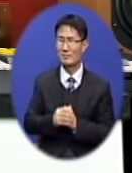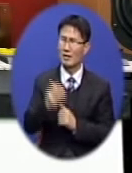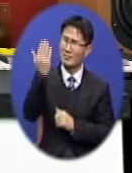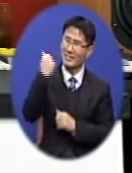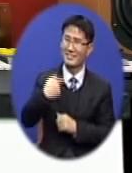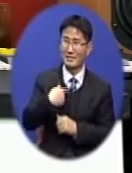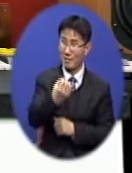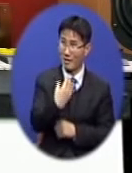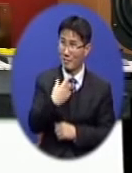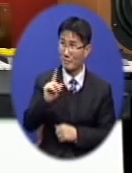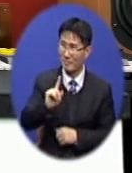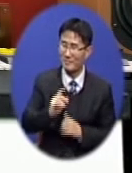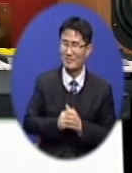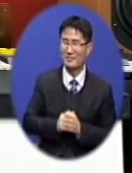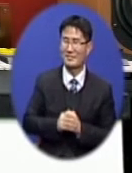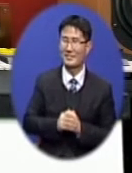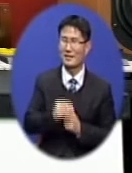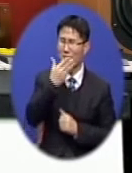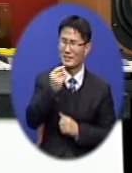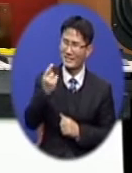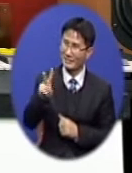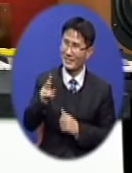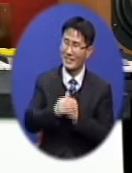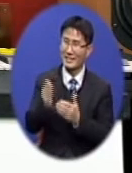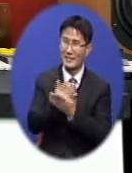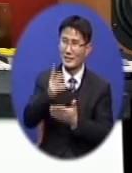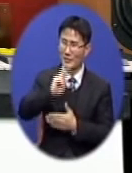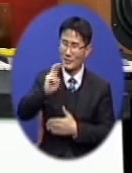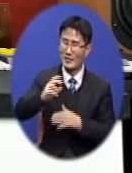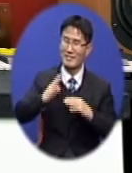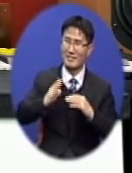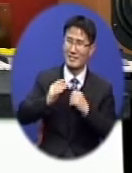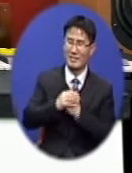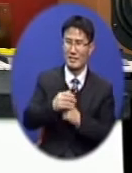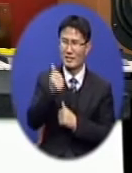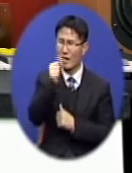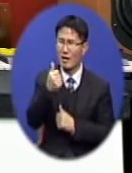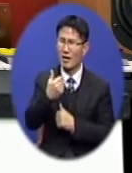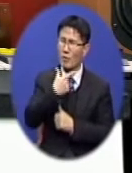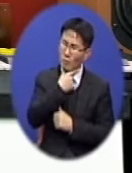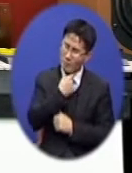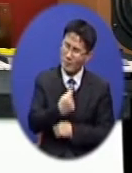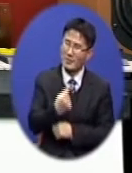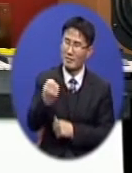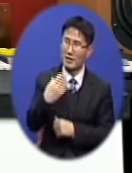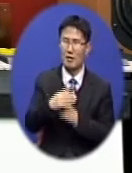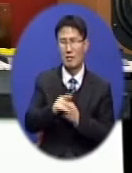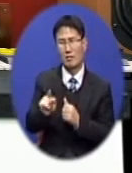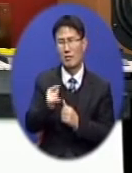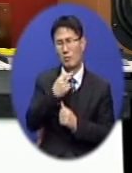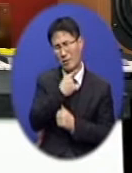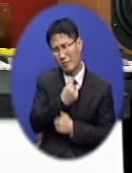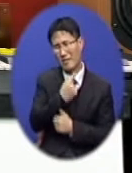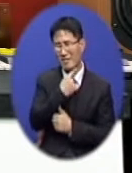지난번에 저한테 그런 얘기를 했어요. 복지TV의 나눔 노래자랑 MC를 사회를 좀 보고 싶어. 네. 한번 봤으면 하고